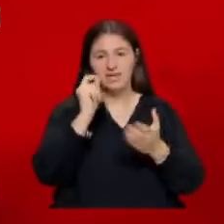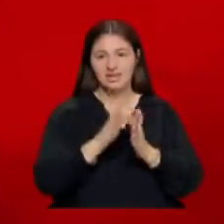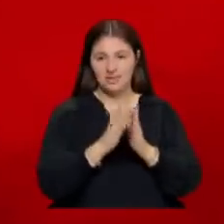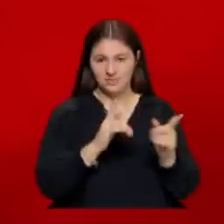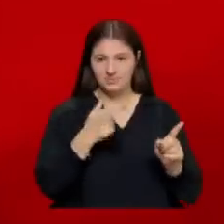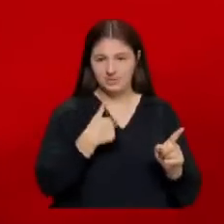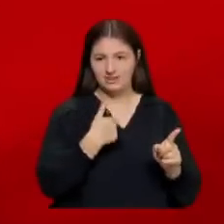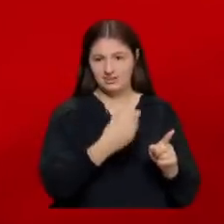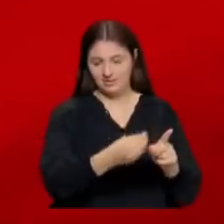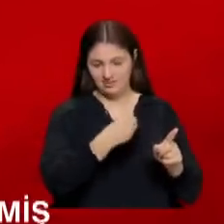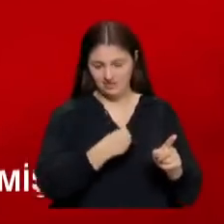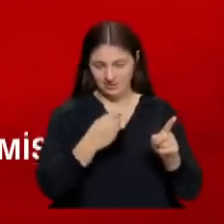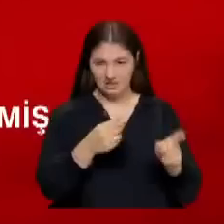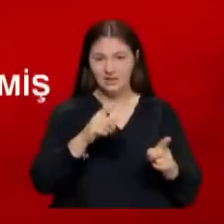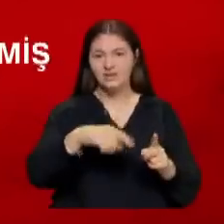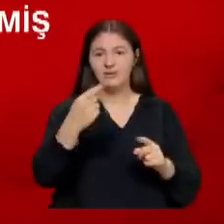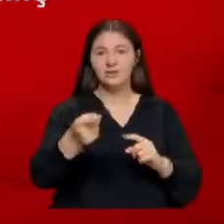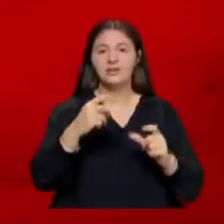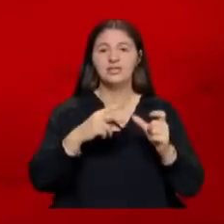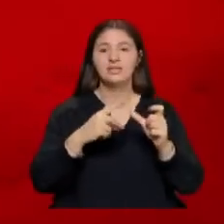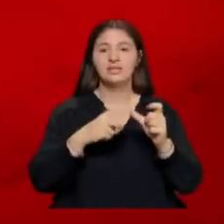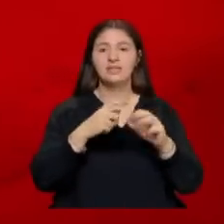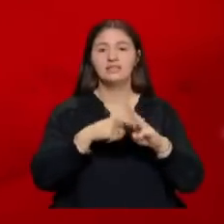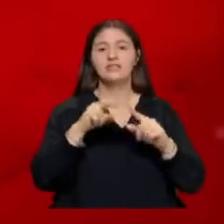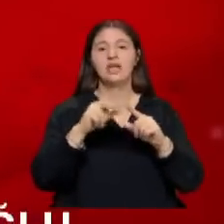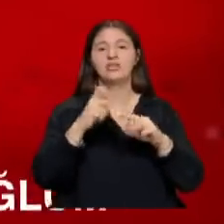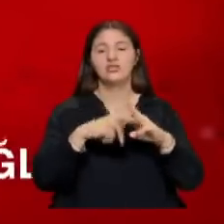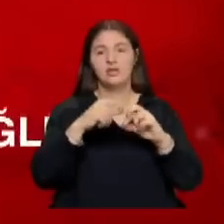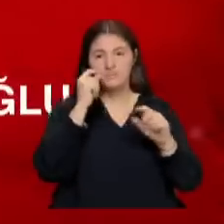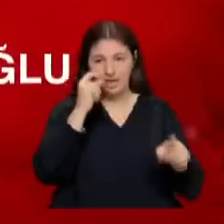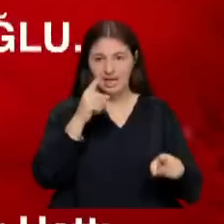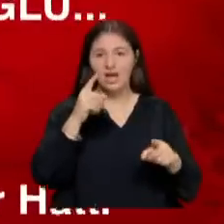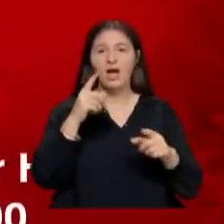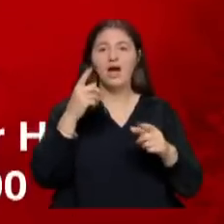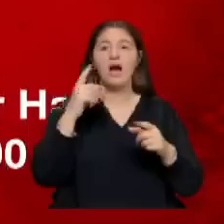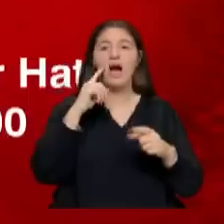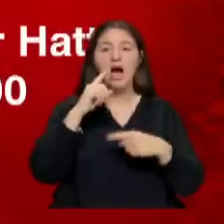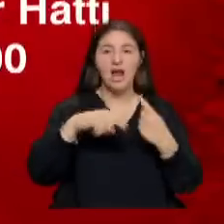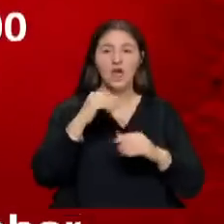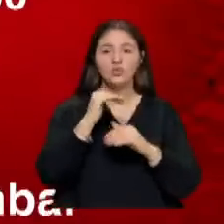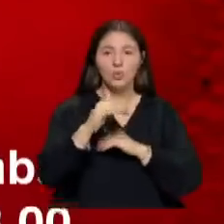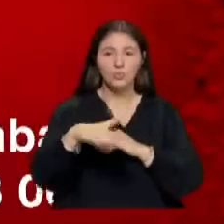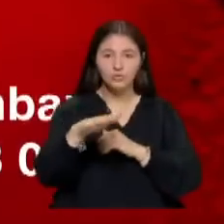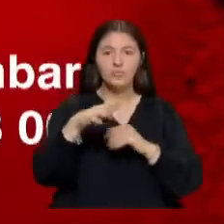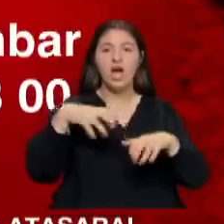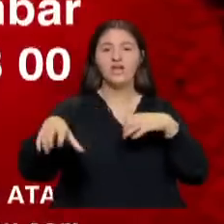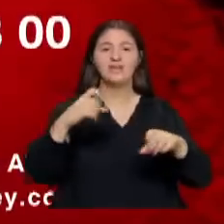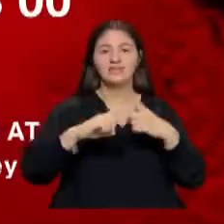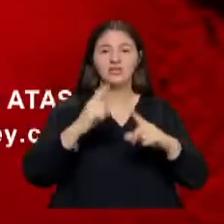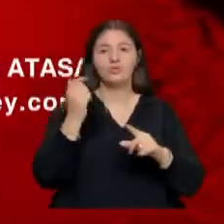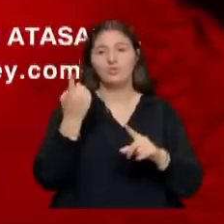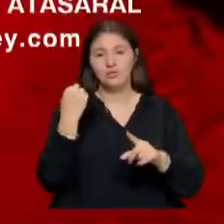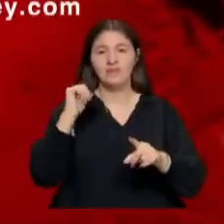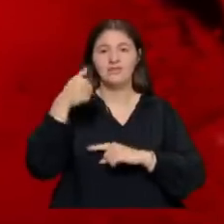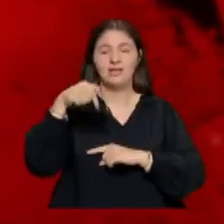bizlere ulaşanlarda Sencer hayatta arayan toplum ayrışan siyaset dünden yarına Türkiye